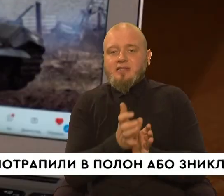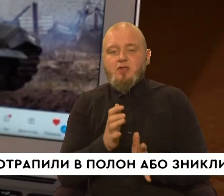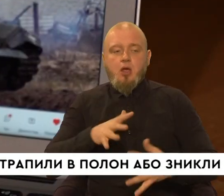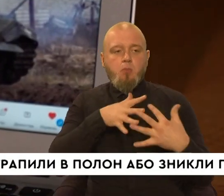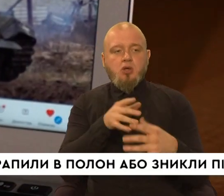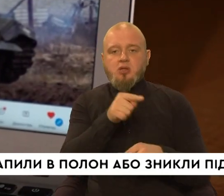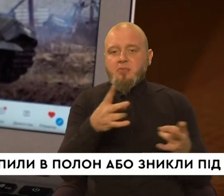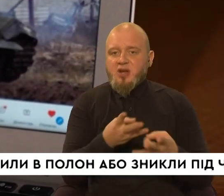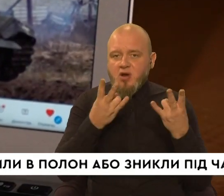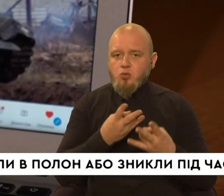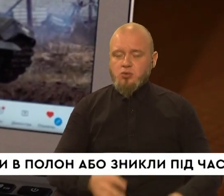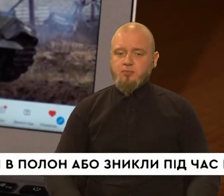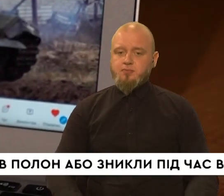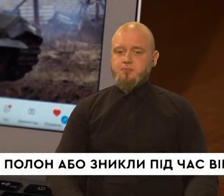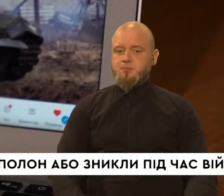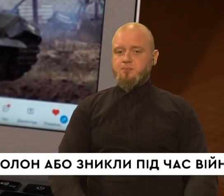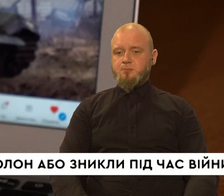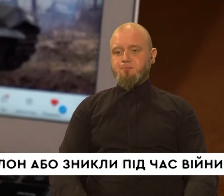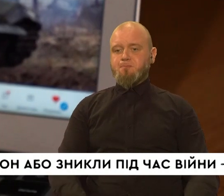тривають.